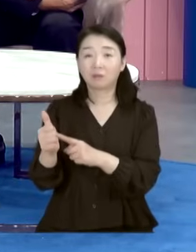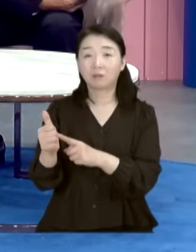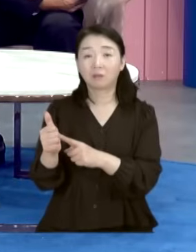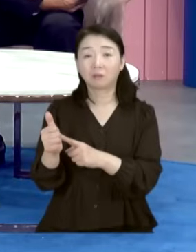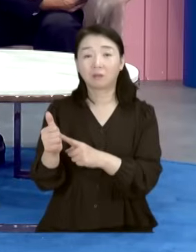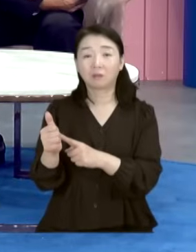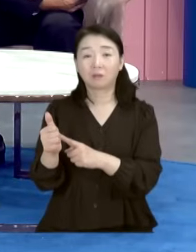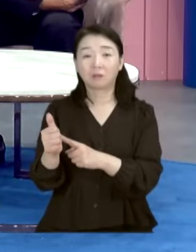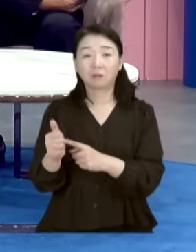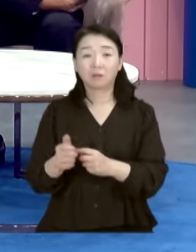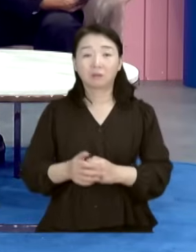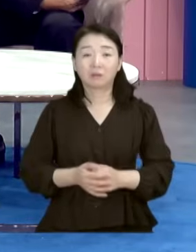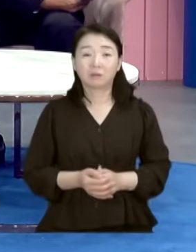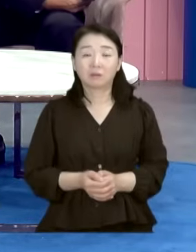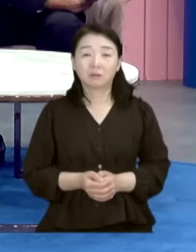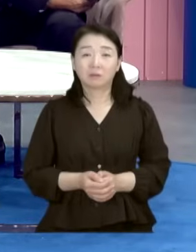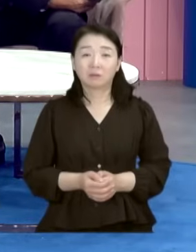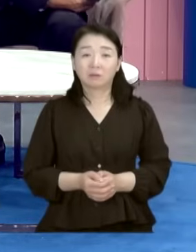엘리야